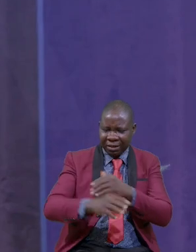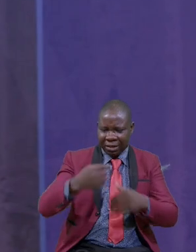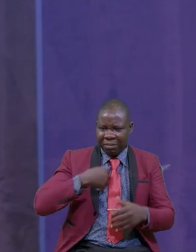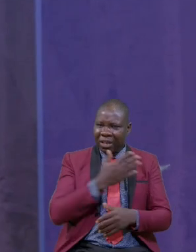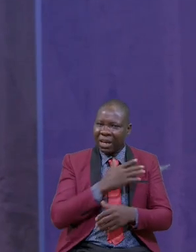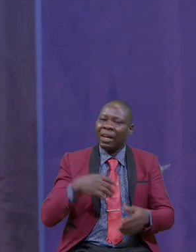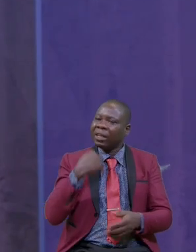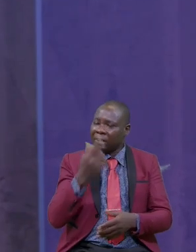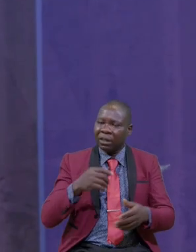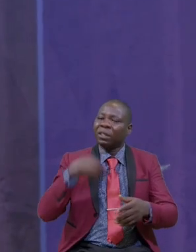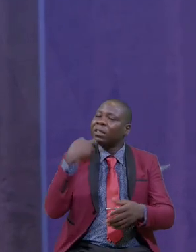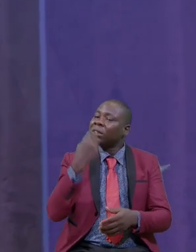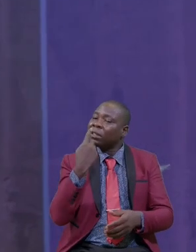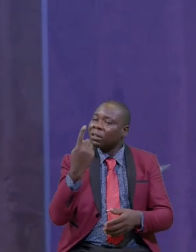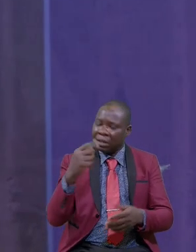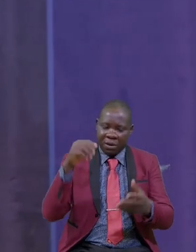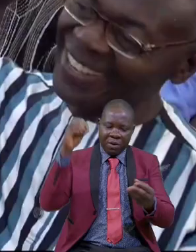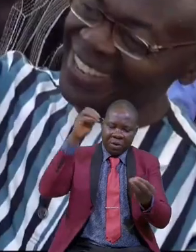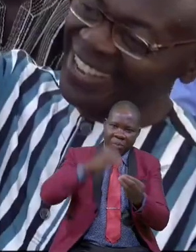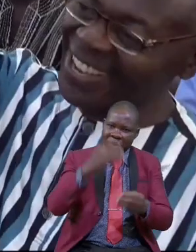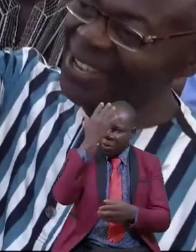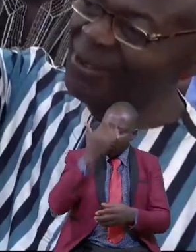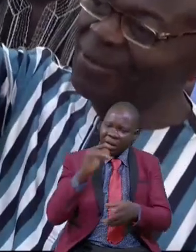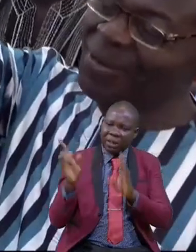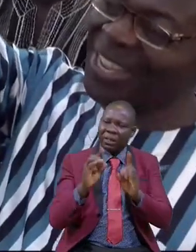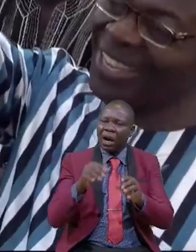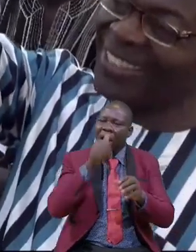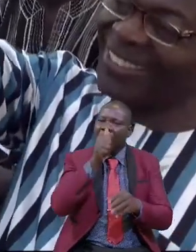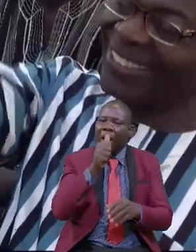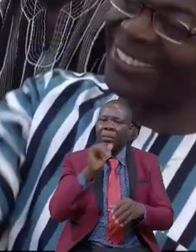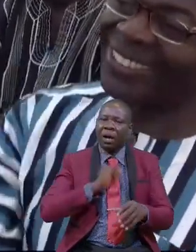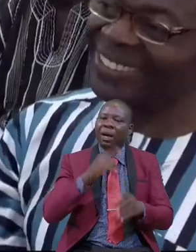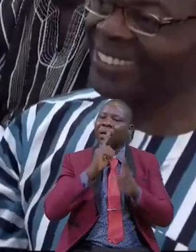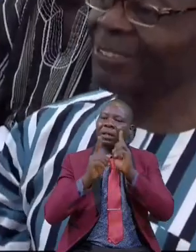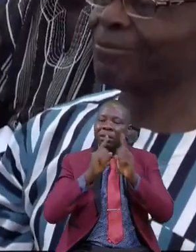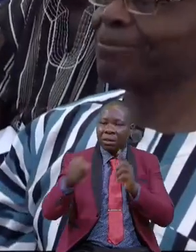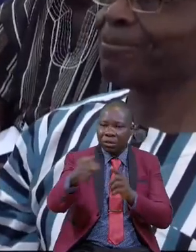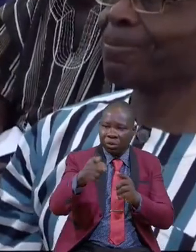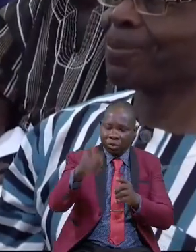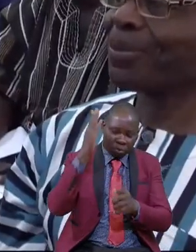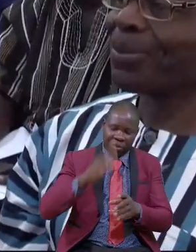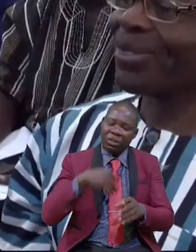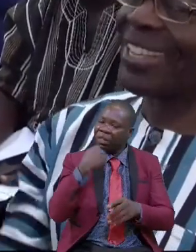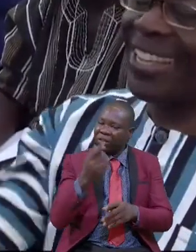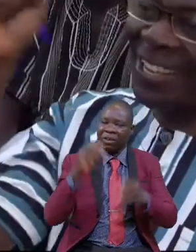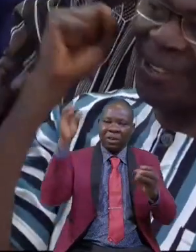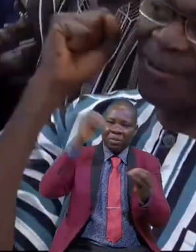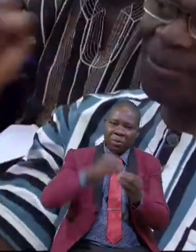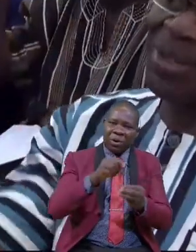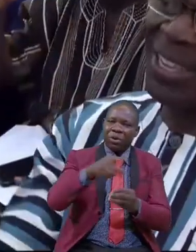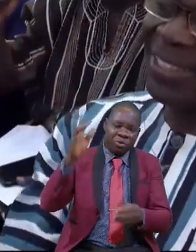am I telling pourquoi est-ce que je vous you dis ça? Parce more. Que tu vas parler plus. You will preach tu vas more. Prêcher